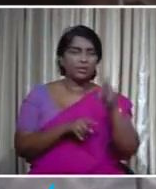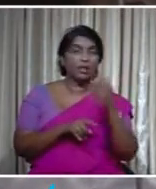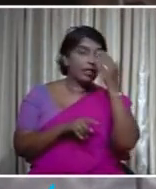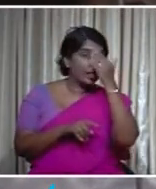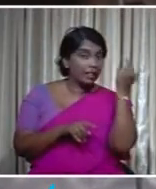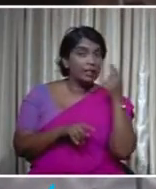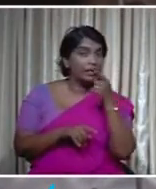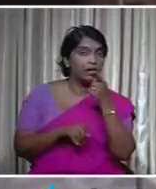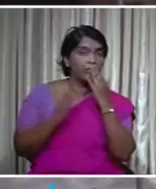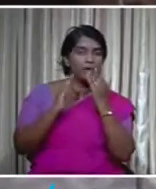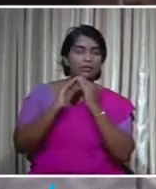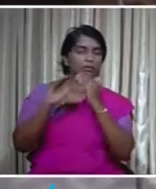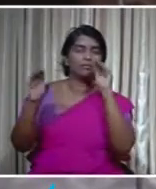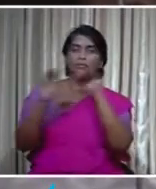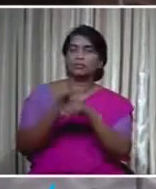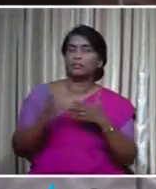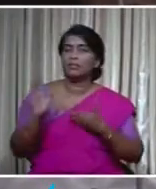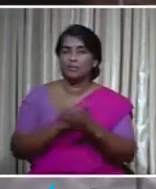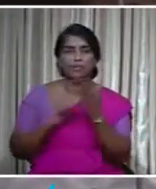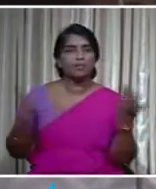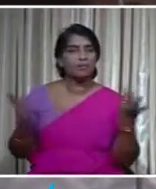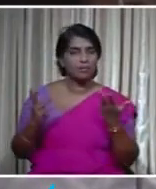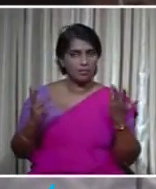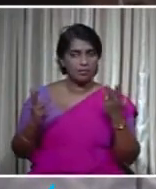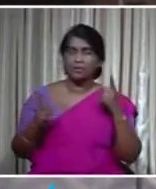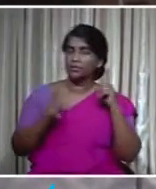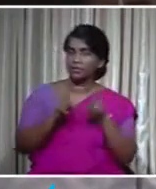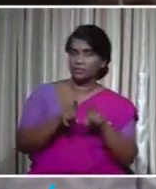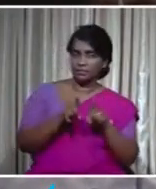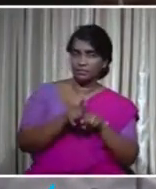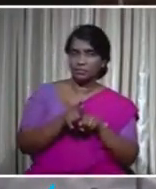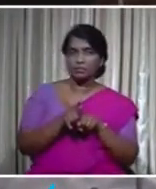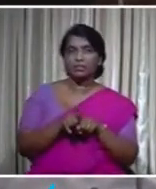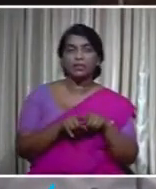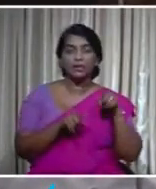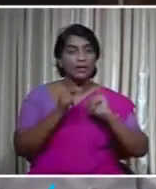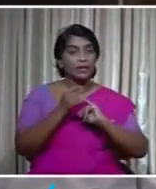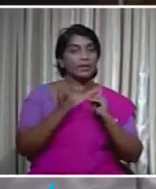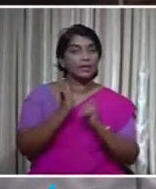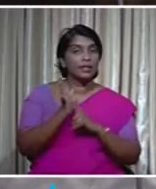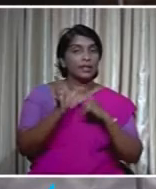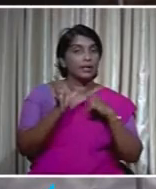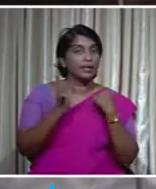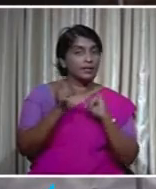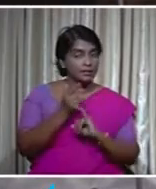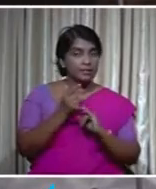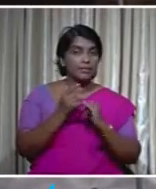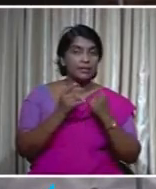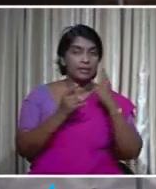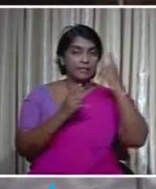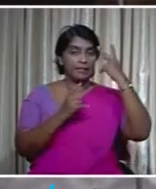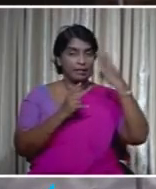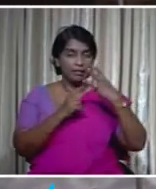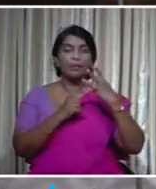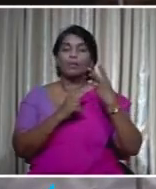இலங்கையில் இருக்கின்றது. அதே போல நீங்கள் பார்த்தால் இன்னும் ஒரு வகையிலே எஸ்எல்ஏஎஸ் கிளாஸ் 2 அல்லது கிளாஸ் 3 இலங்கை கல்வி நிர்வாக சேவை